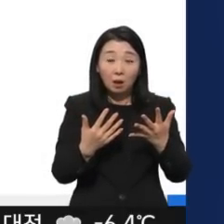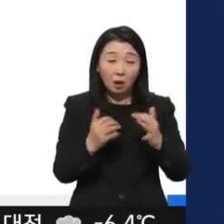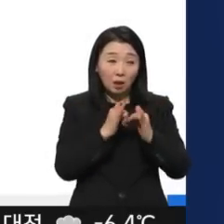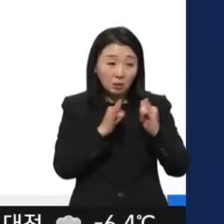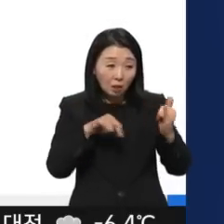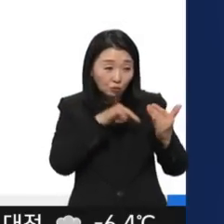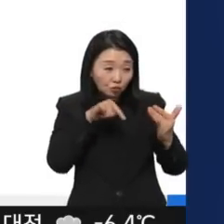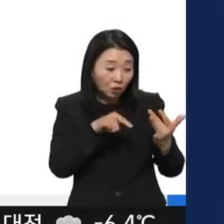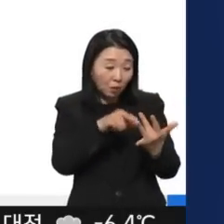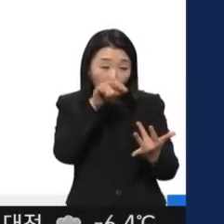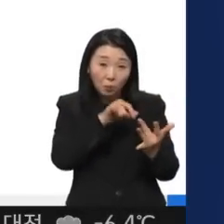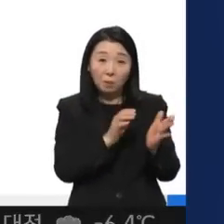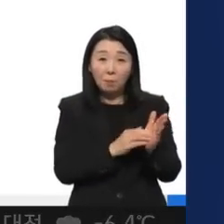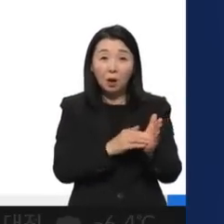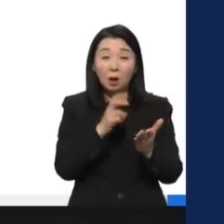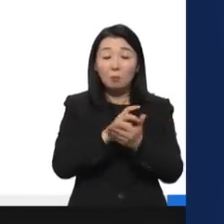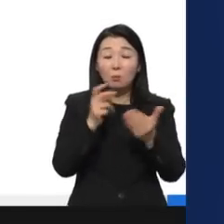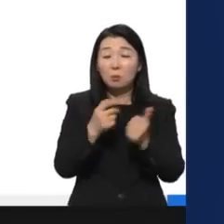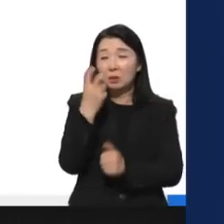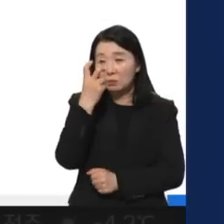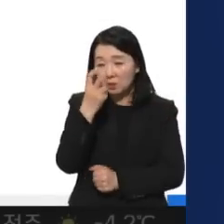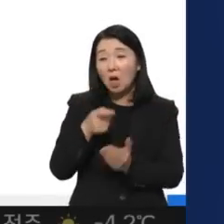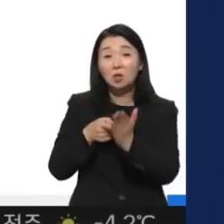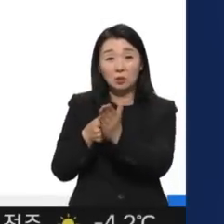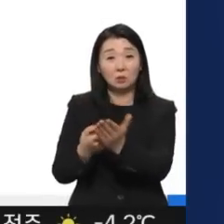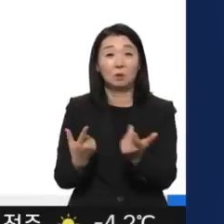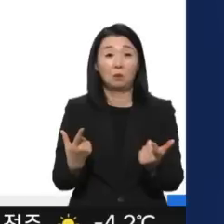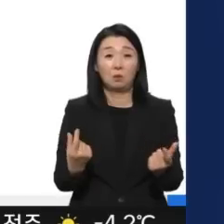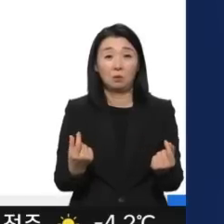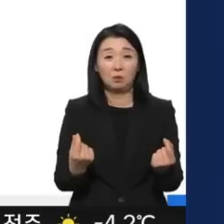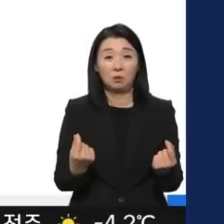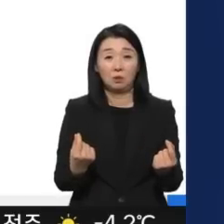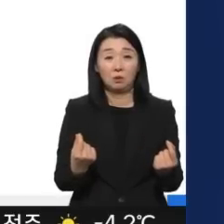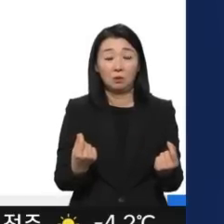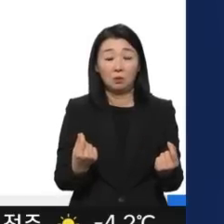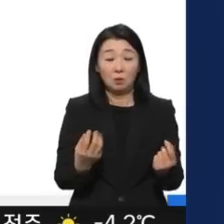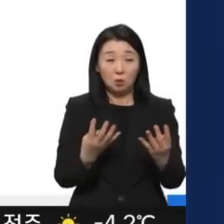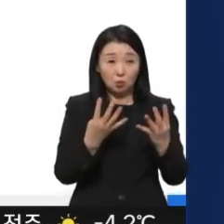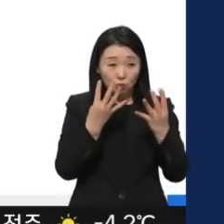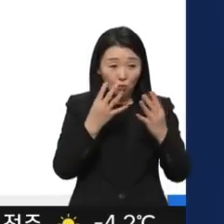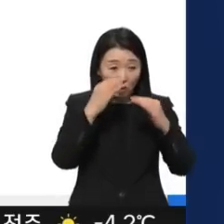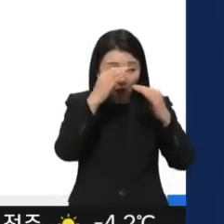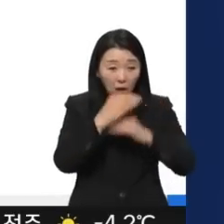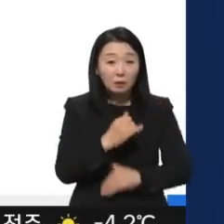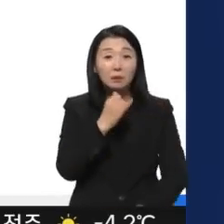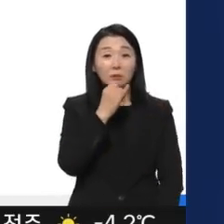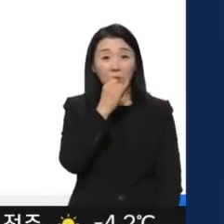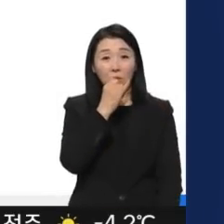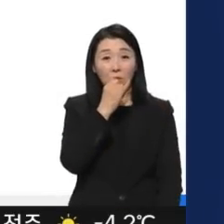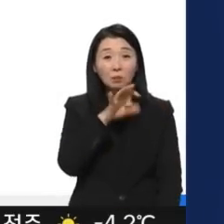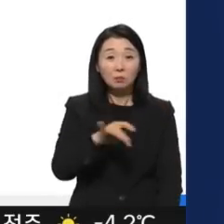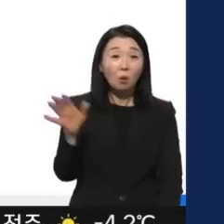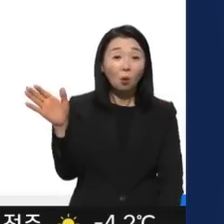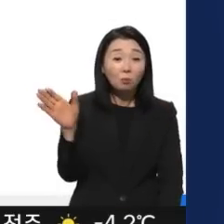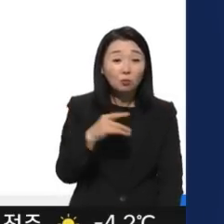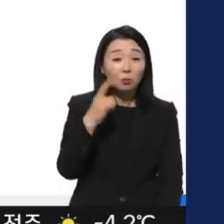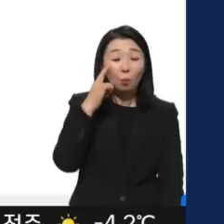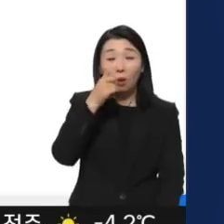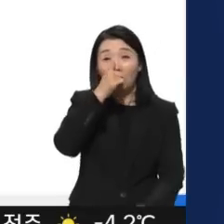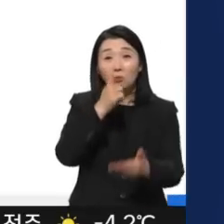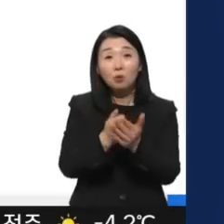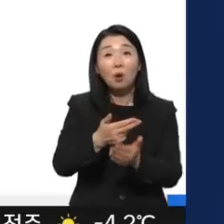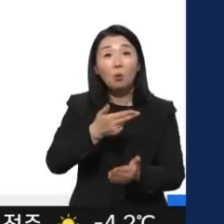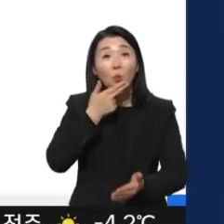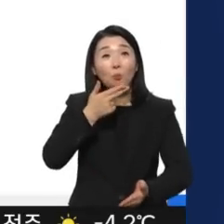대상자를 선정해 법무부에서 심사를 신청하는 것이라고 수형생활 안내서에 나와 있습니다. 처음부터 줄곧 무죄를